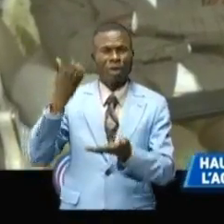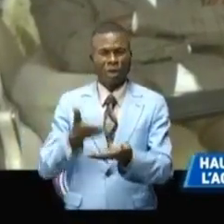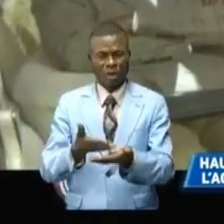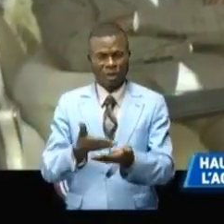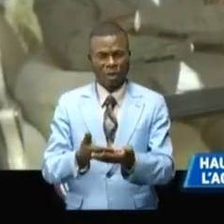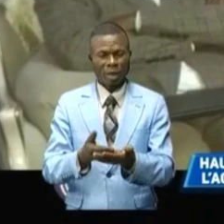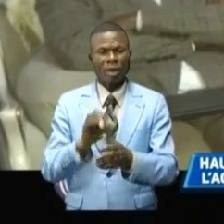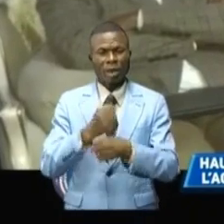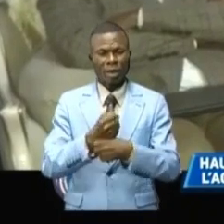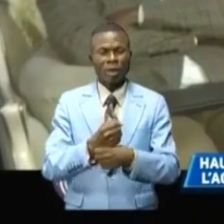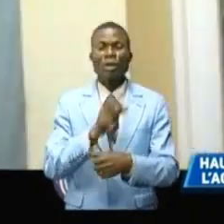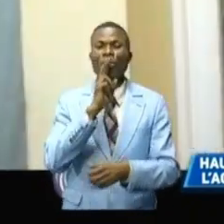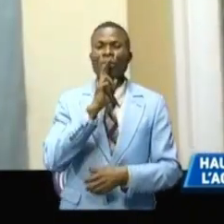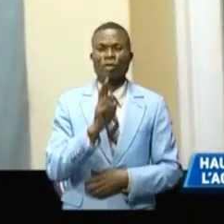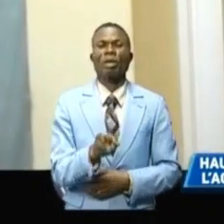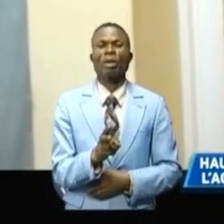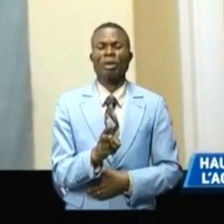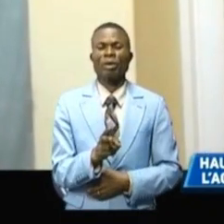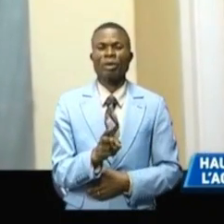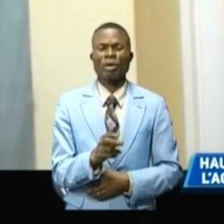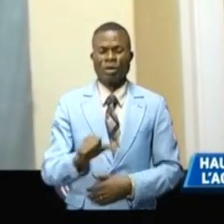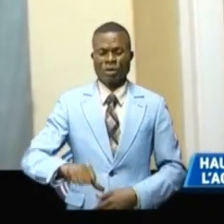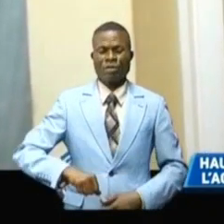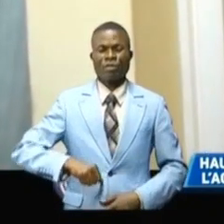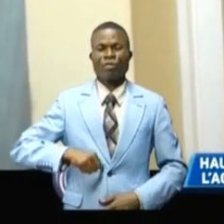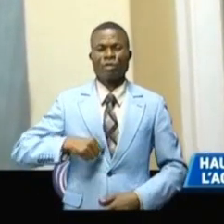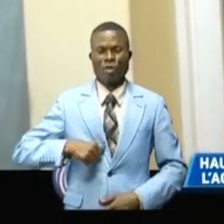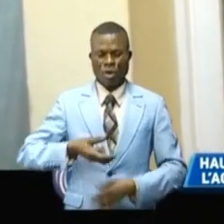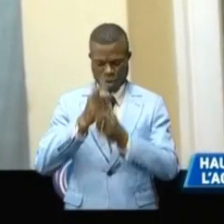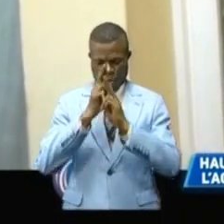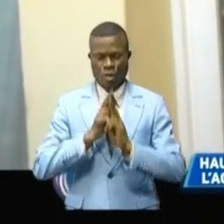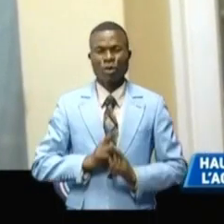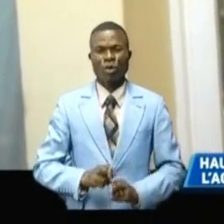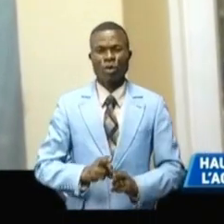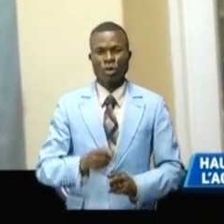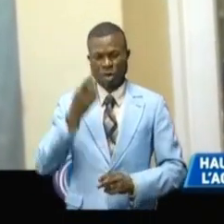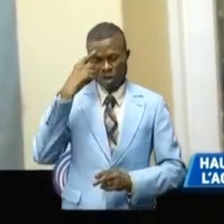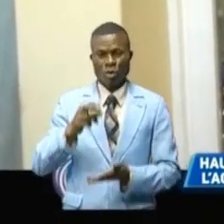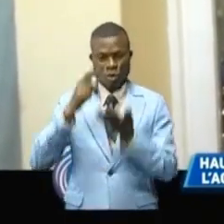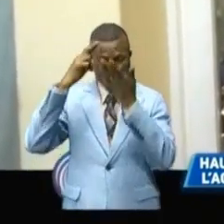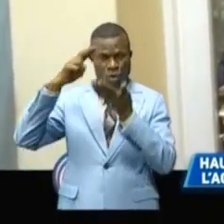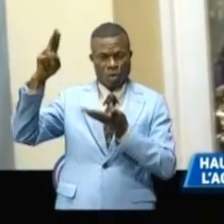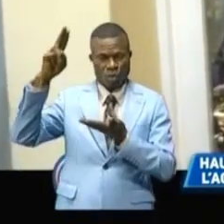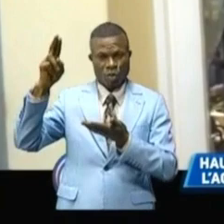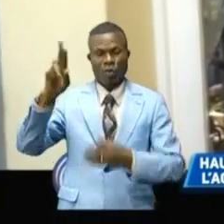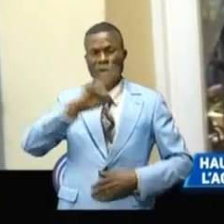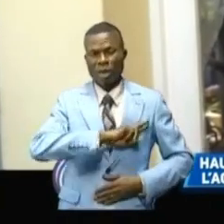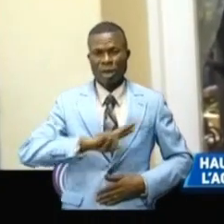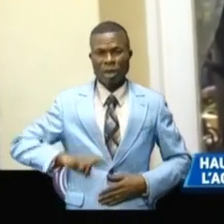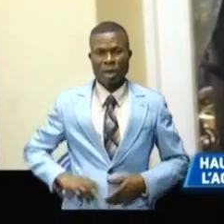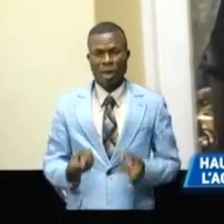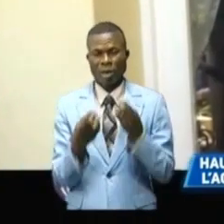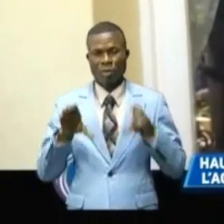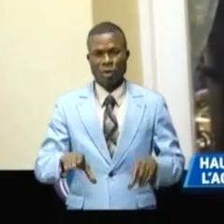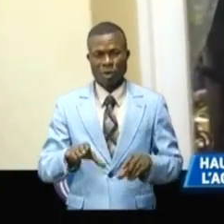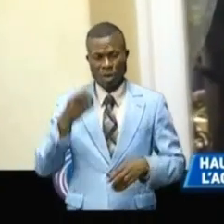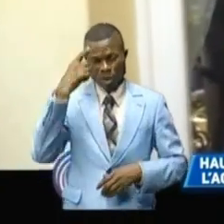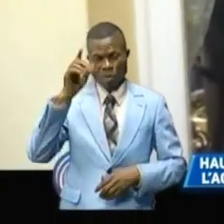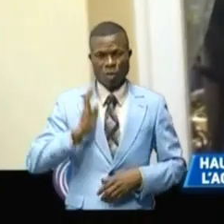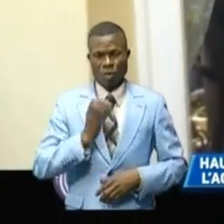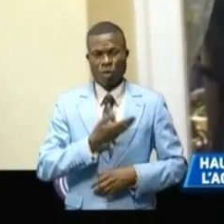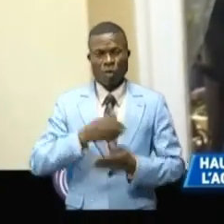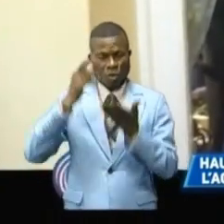constitue évidemment une fierté, un honneur pour les universités de la RDC, pour notre